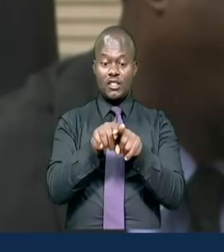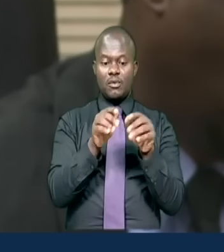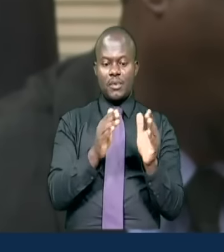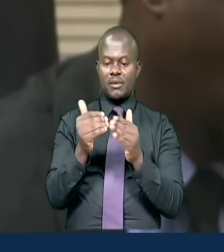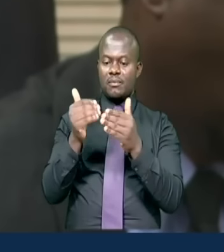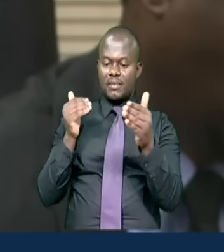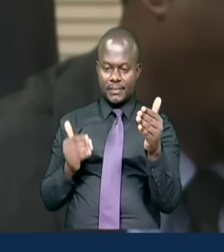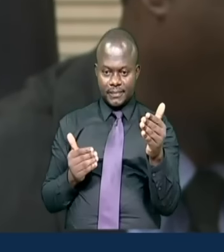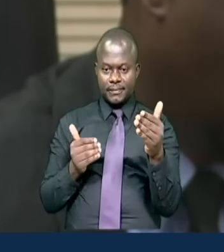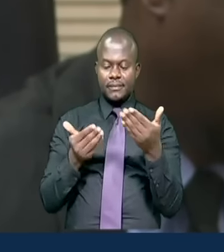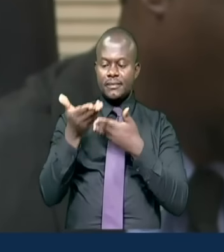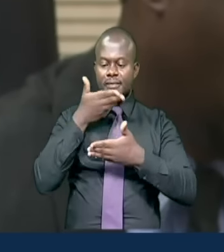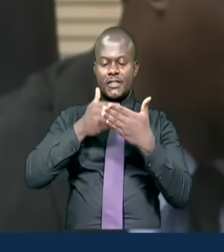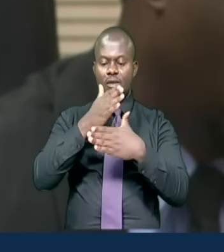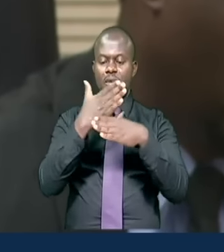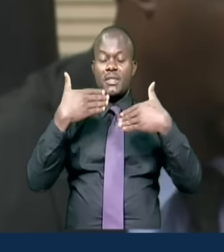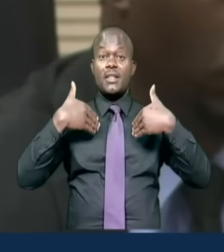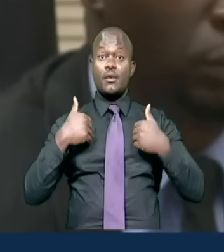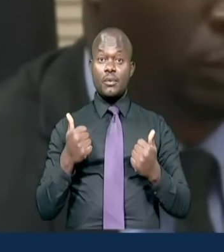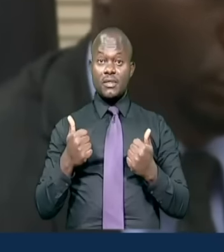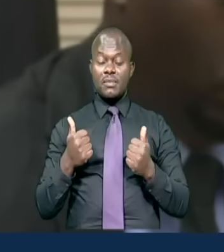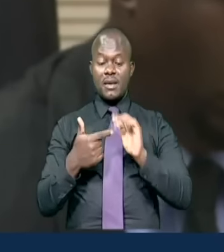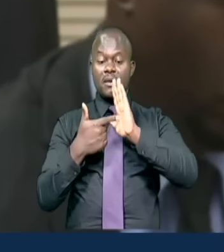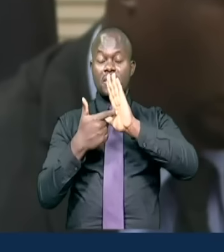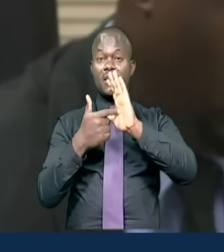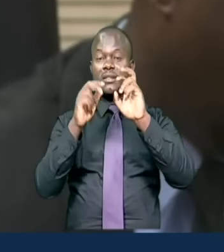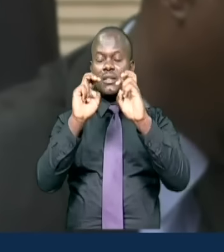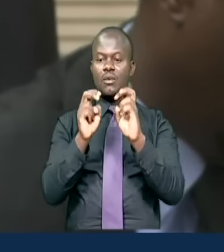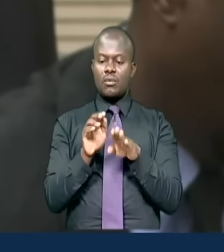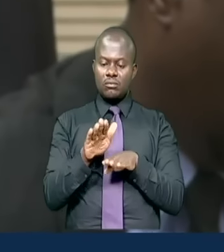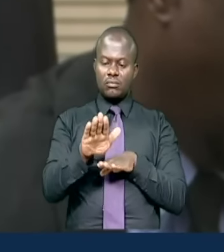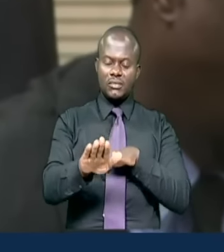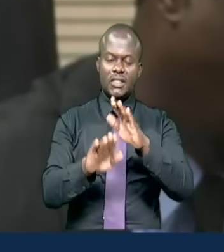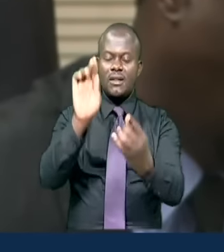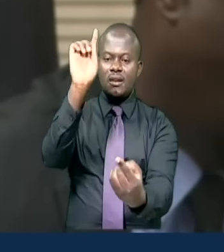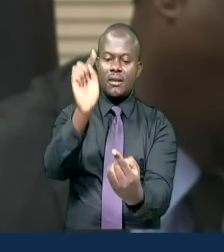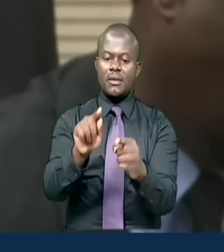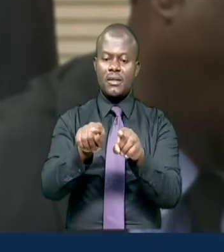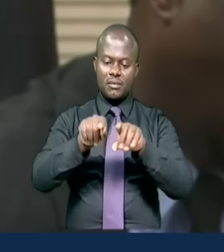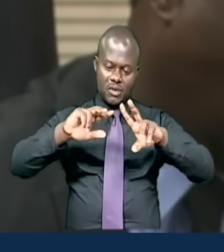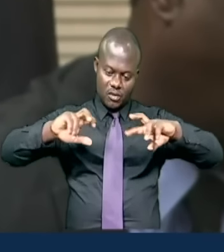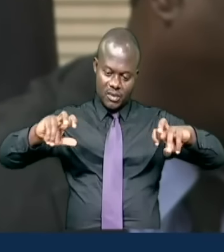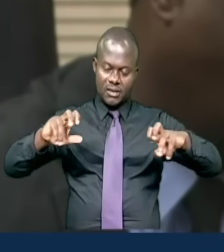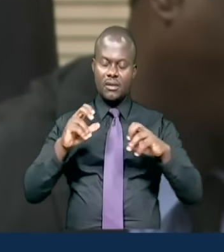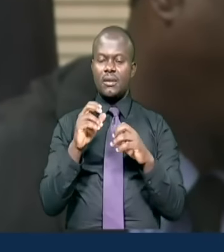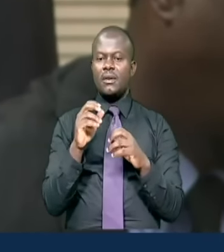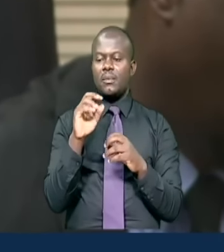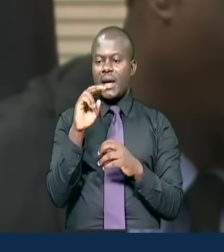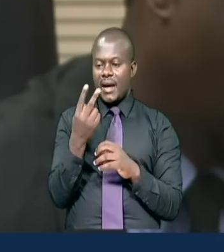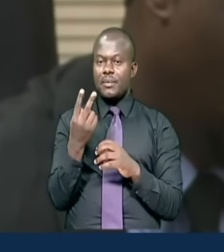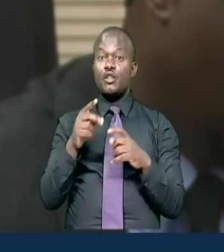biteganyijwe. Mu kuganira na Minisiteri y'Ubuzima byagaragaye ko iyi ntera yagabanyutse nk'uko ubushakashatsi bwa 4 ku mibereho